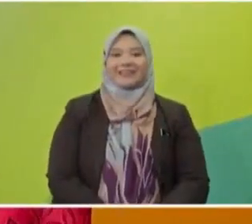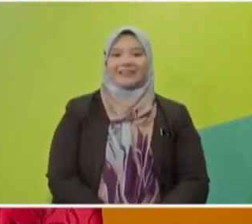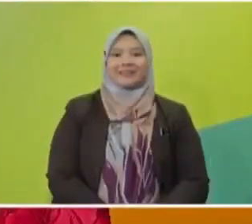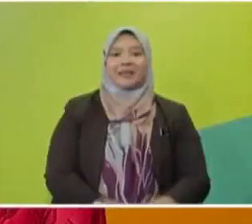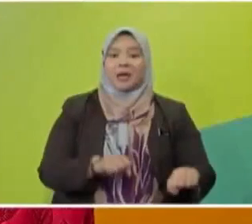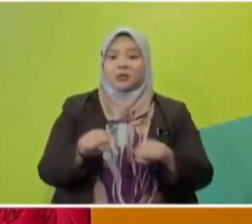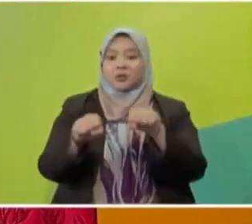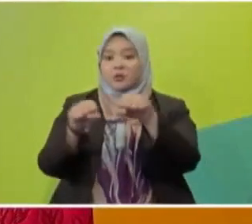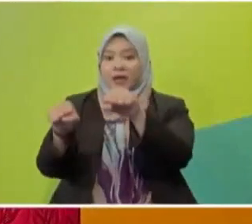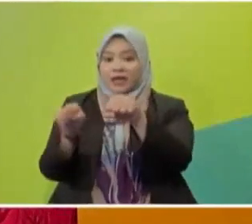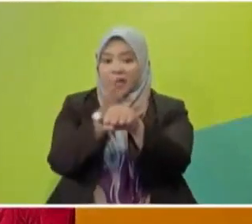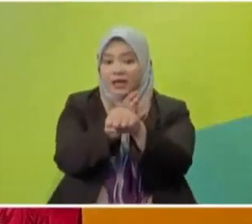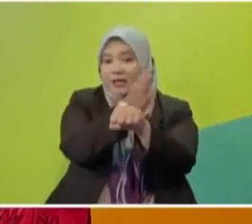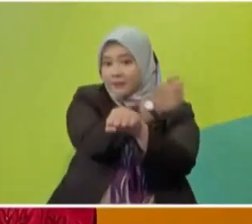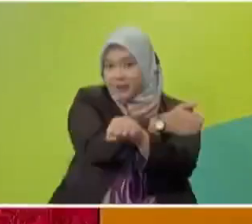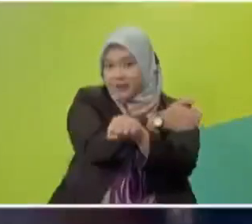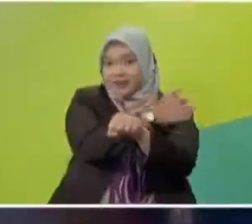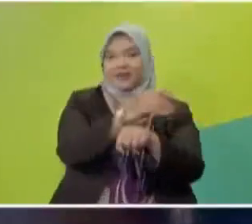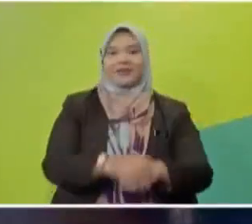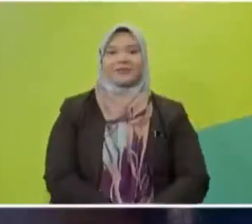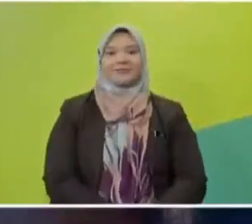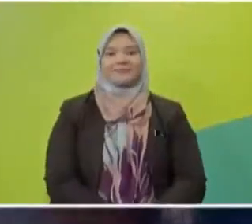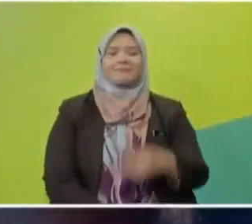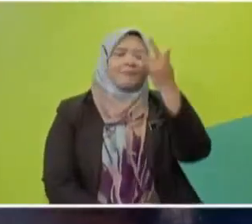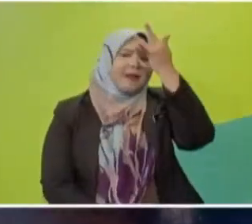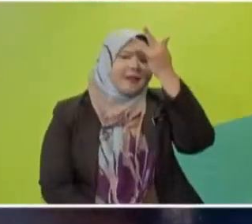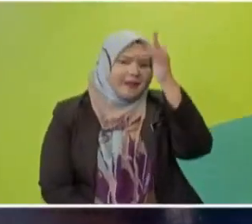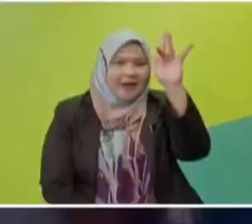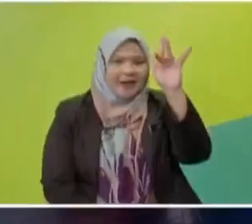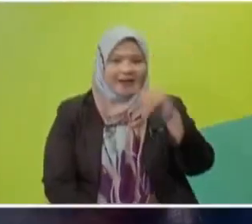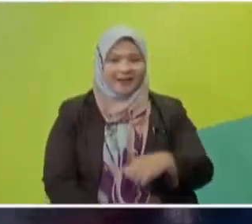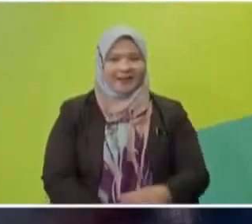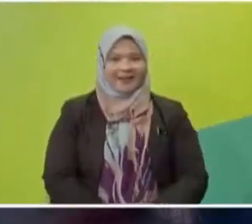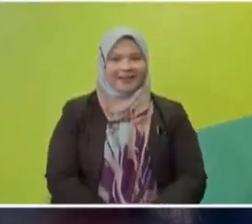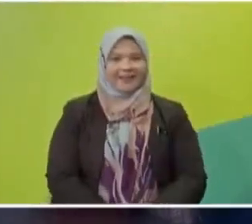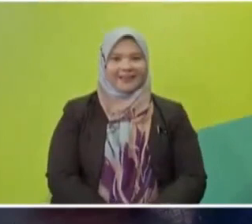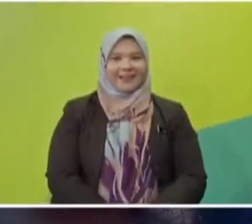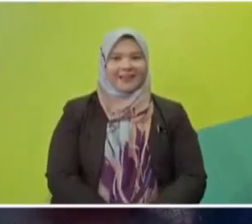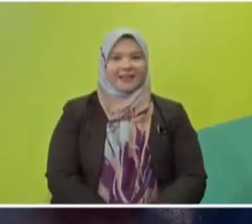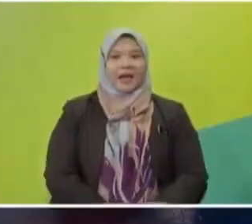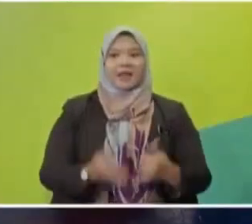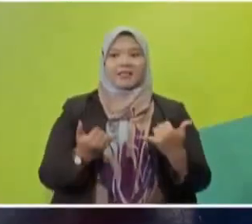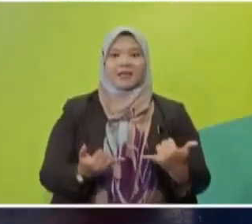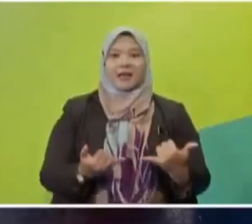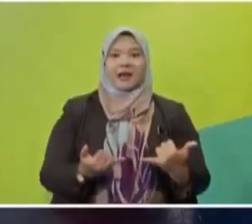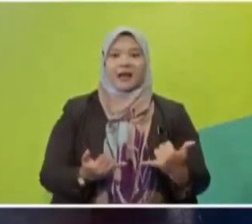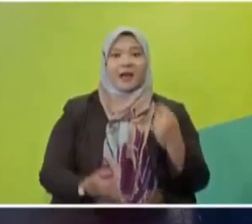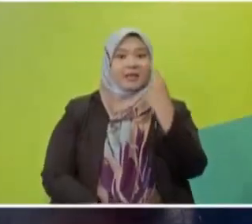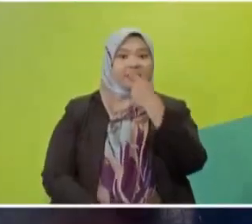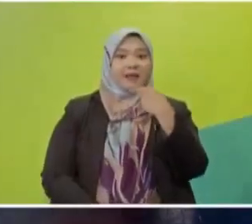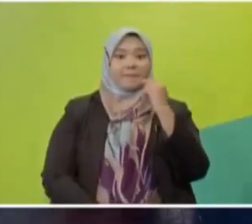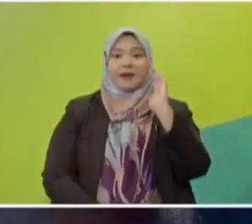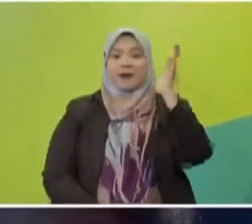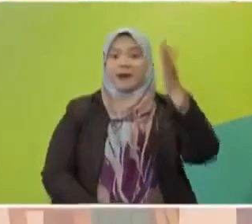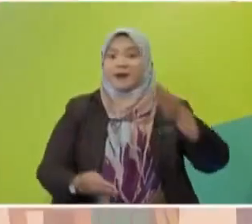Pinggir sungai. Wah, lima wah untuk merpati. Lima wah untuk merpati. Ya, seterusnya Riz, sila berikan yang frasa